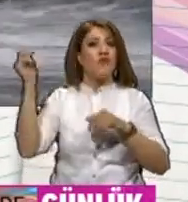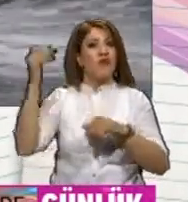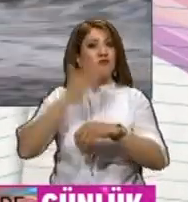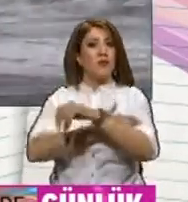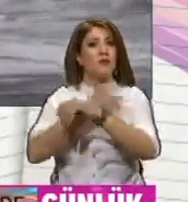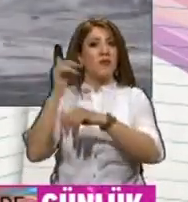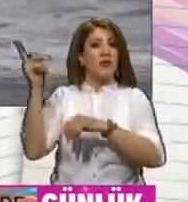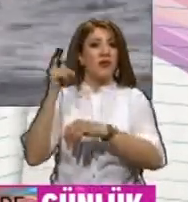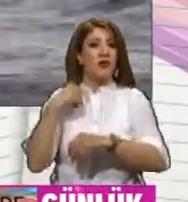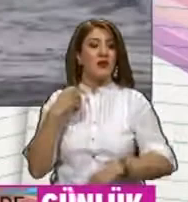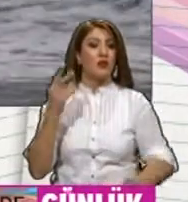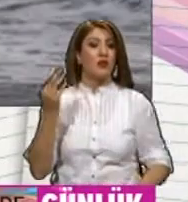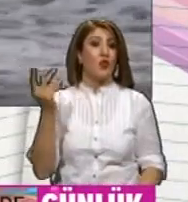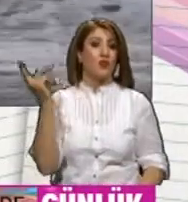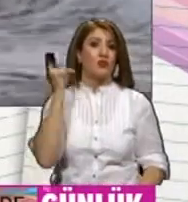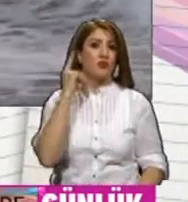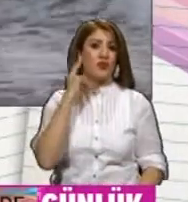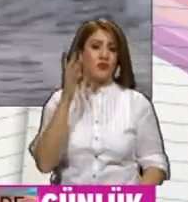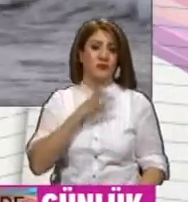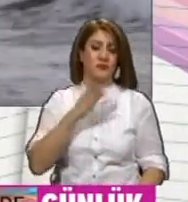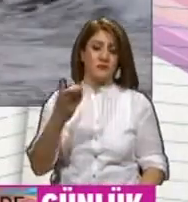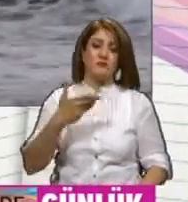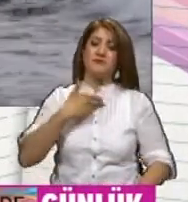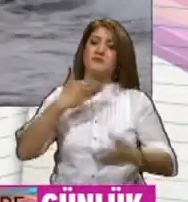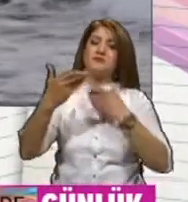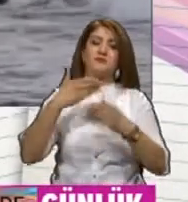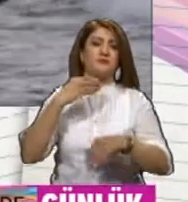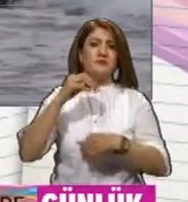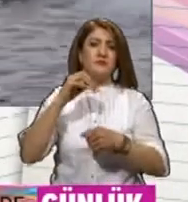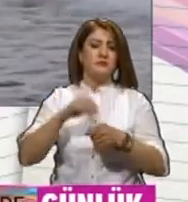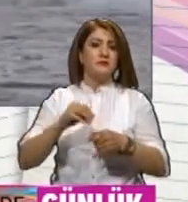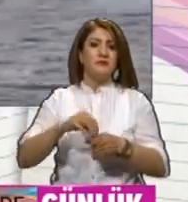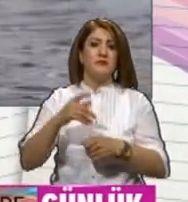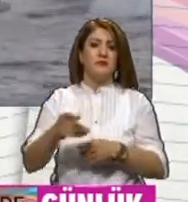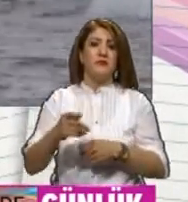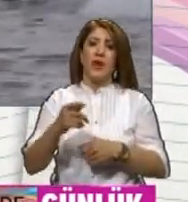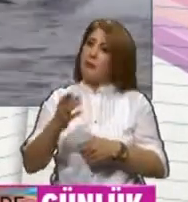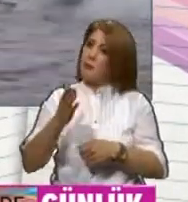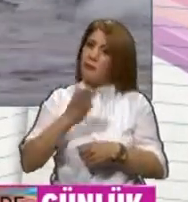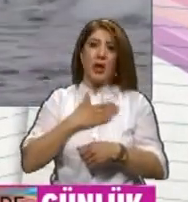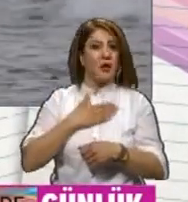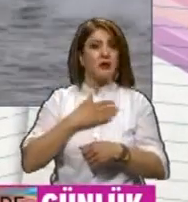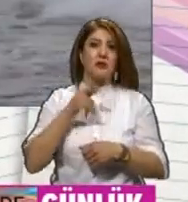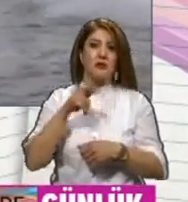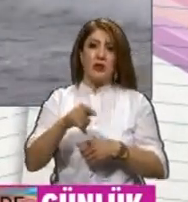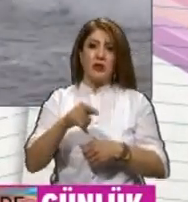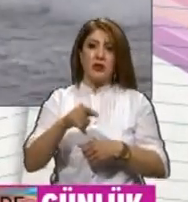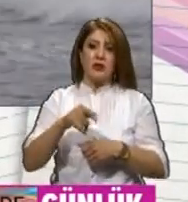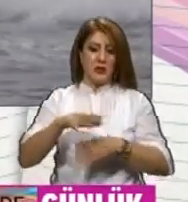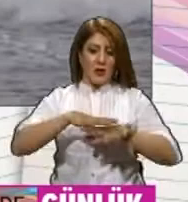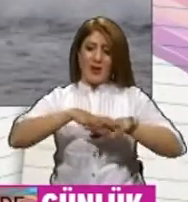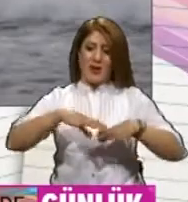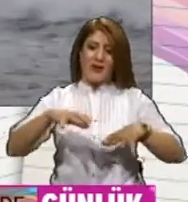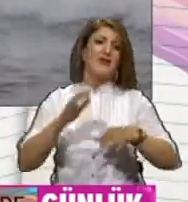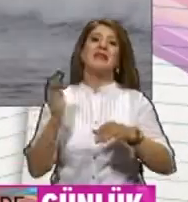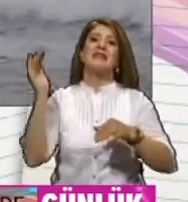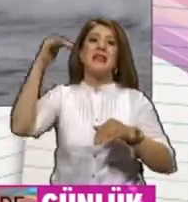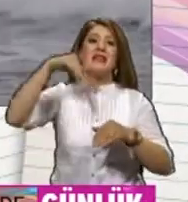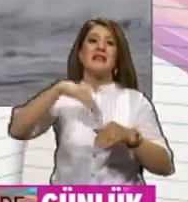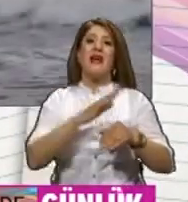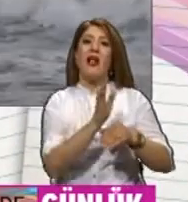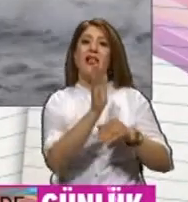da bakıyorum dalgada, evet, harika. Sohbet esnasında istersen ben sana dalga sörfe board'u gönderebilirim dedi